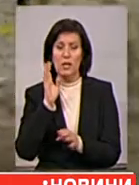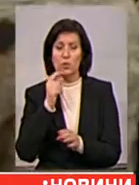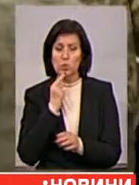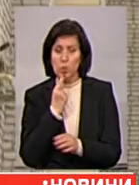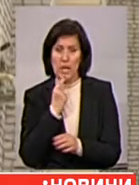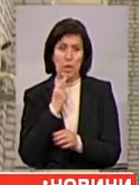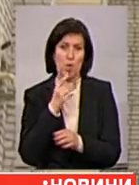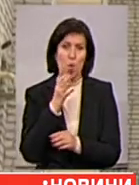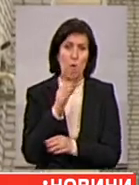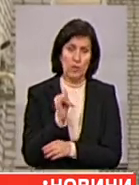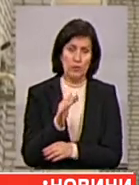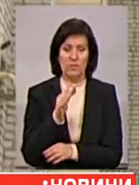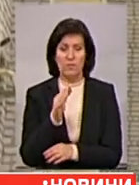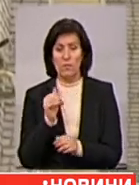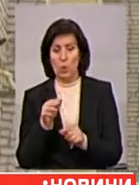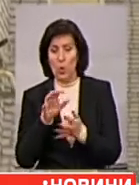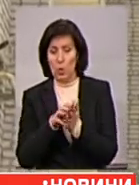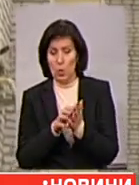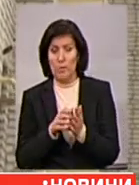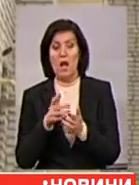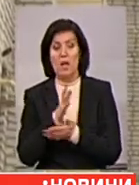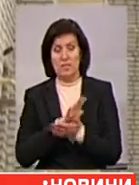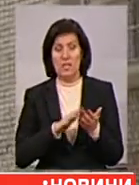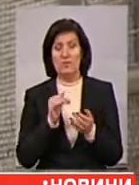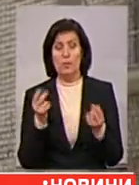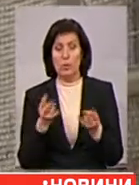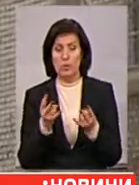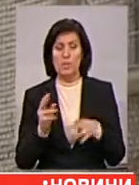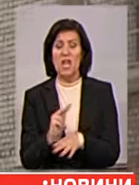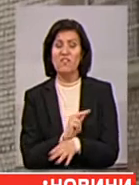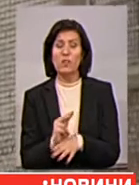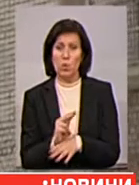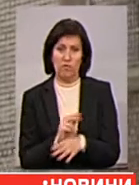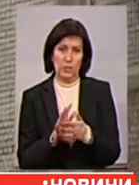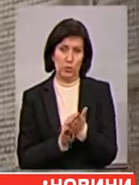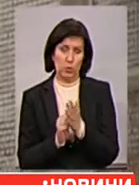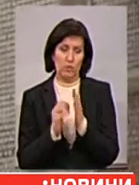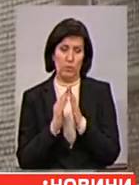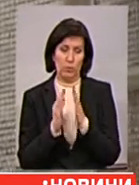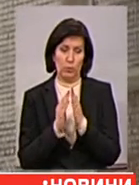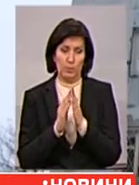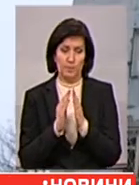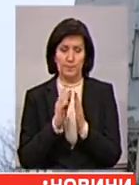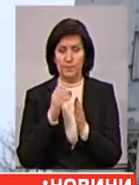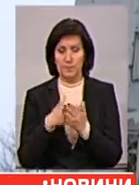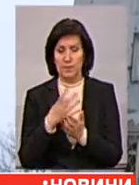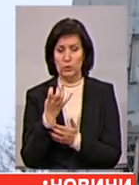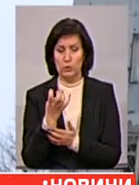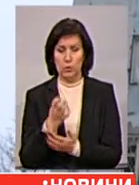круп. Водночас, як і раніше, Авдіївка потребує будматеріалів для відновлення зруйнованих будинків. Їх близько